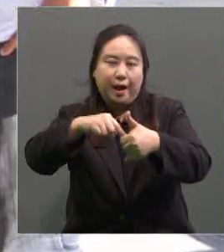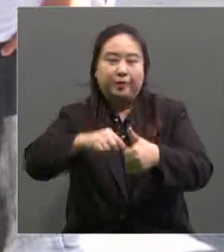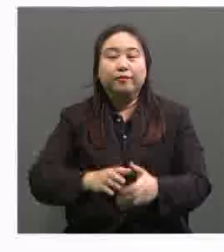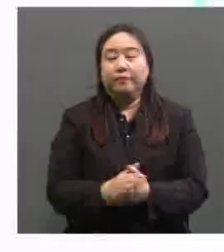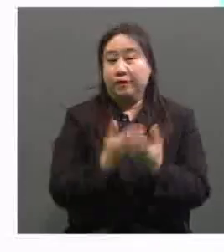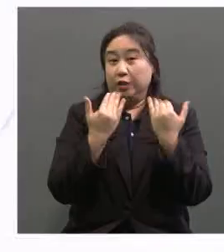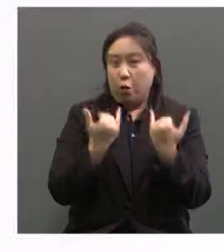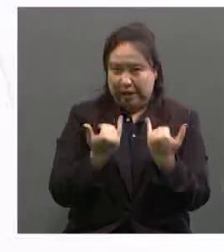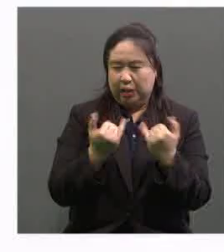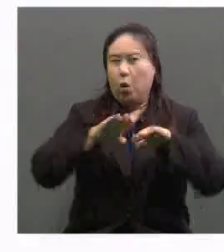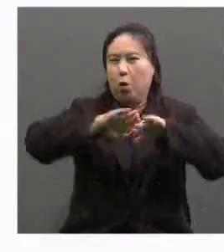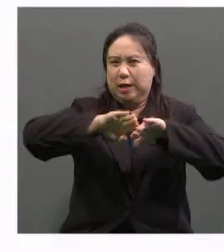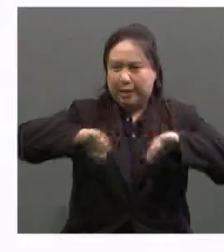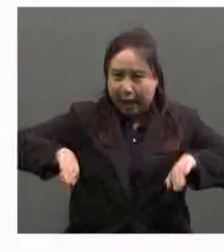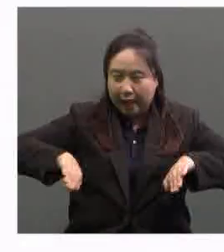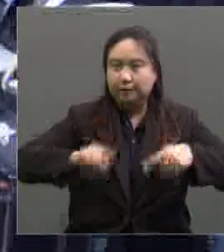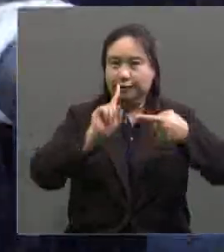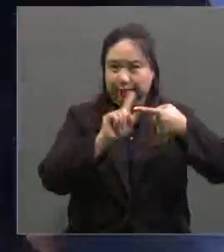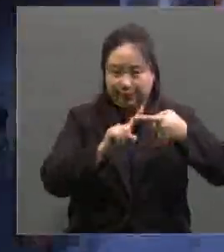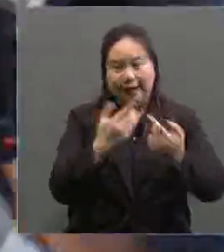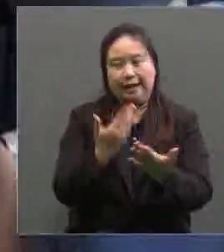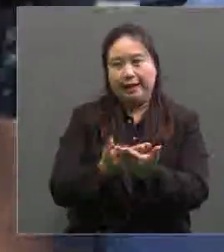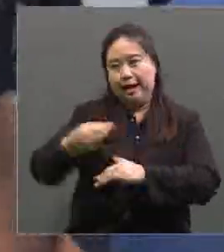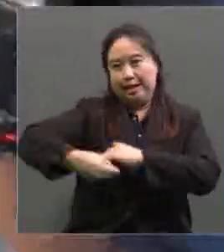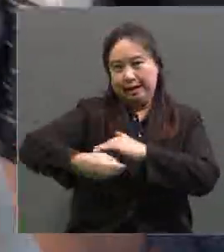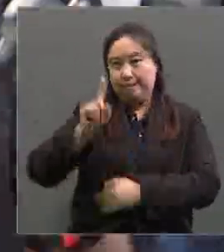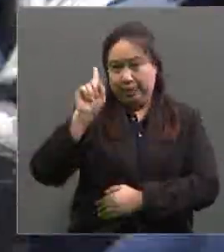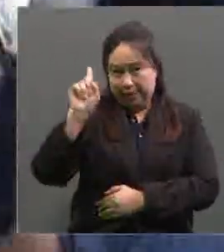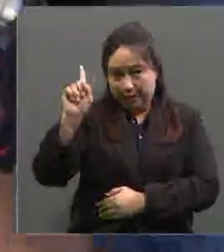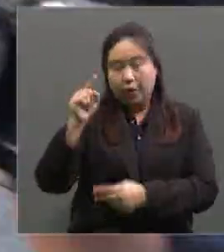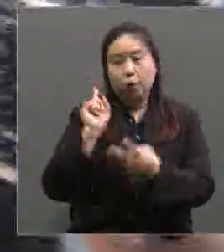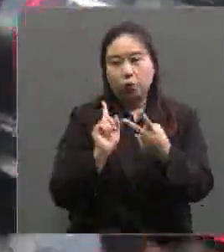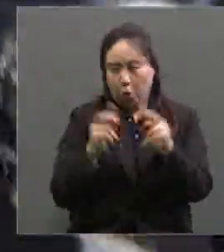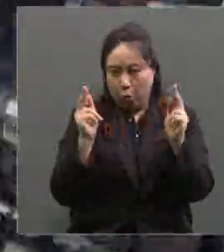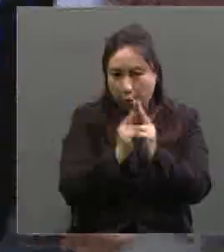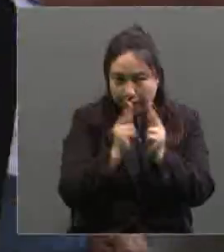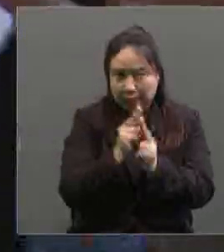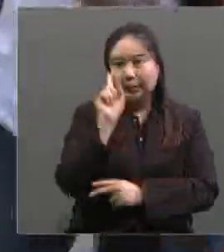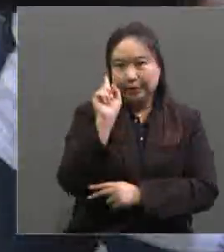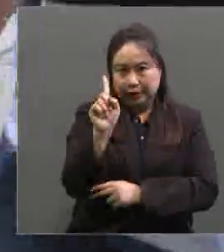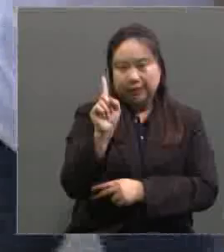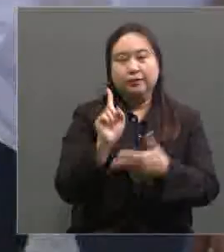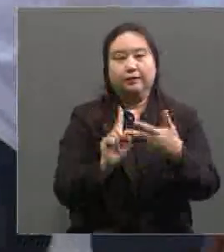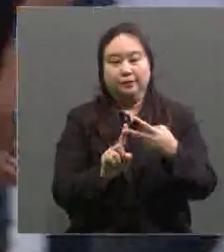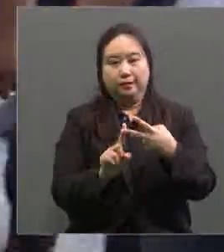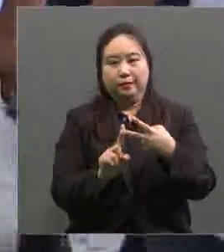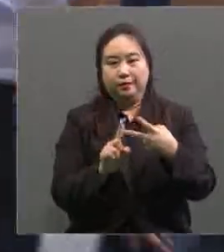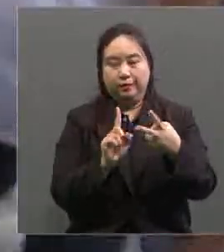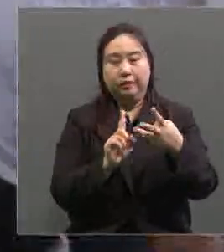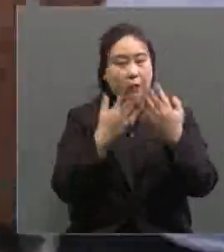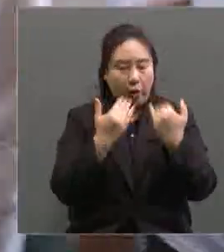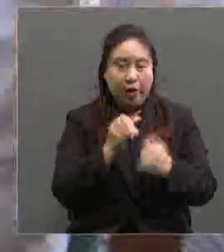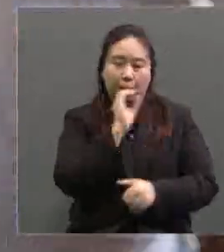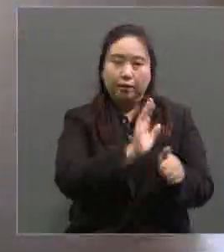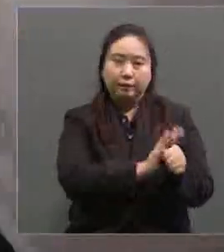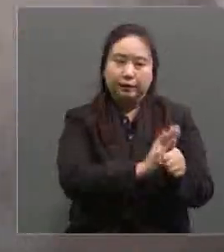เนี่ยจะต้องแยกออกมาเป็นคดีเรียกรับสินบน 1ข่มขืนกระทำชำเราด้วยนะฮะอีก 1ยืนยันกับผู้เสียหายว่าไม่